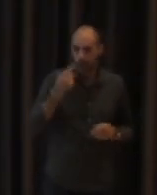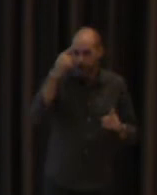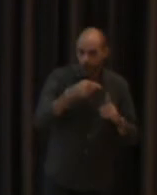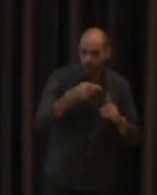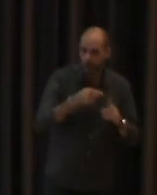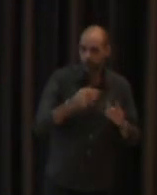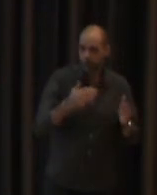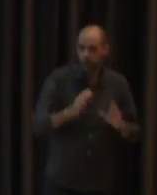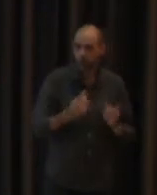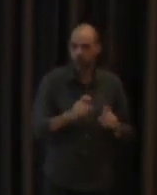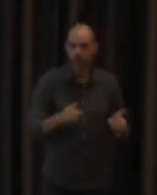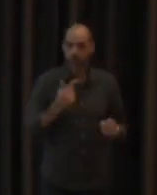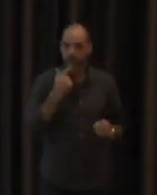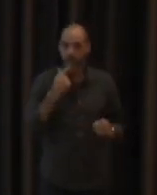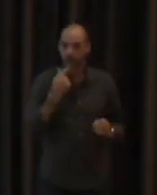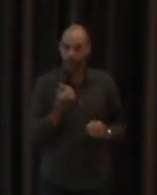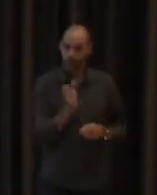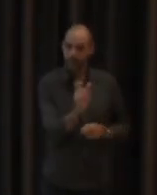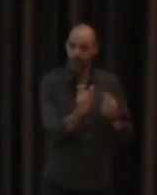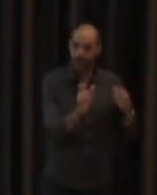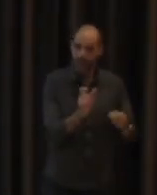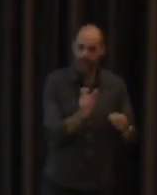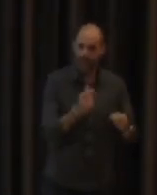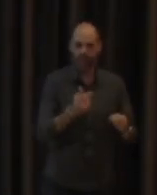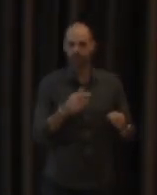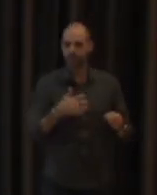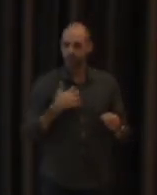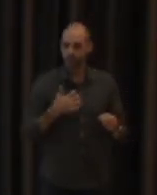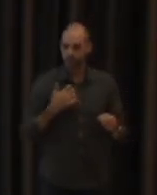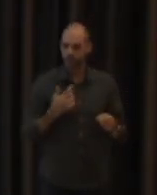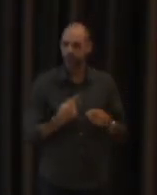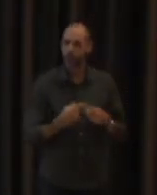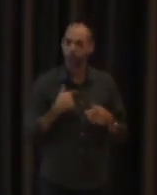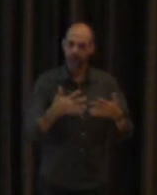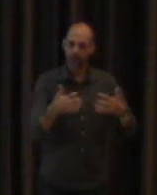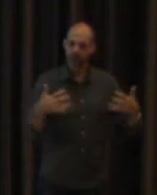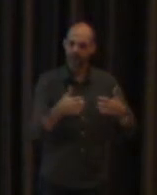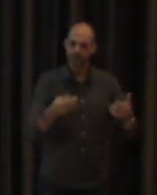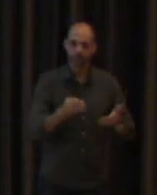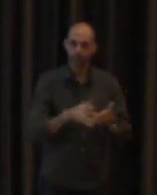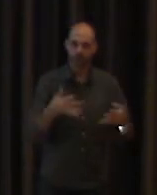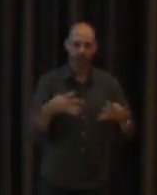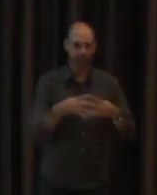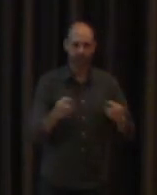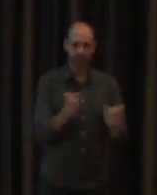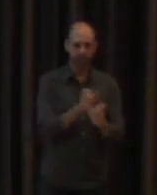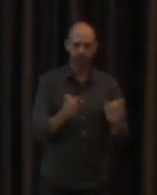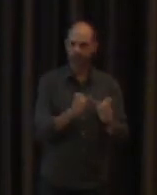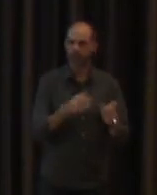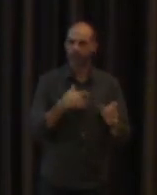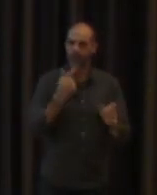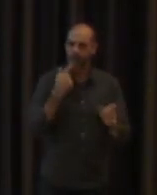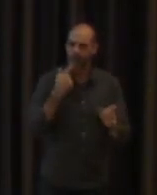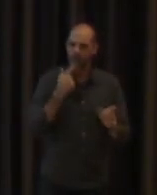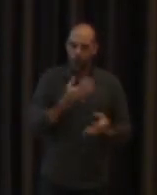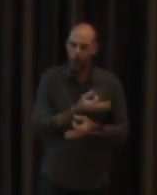això, si hi aparegués, ens faria nosa. A vegades perquè provocaria que la frase fos mal formada, seria un cas